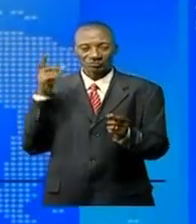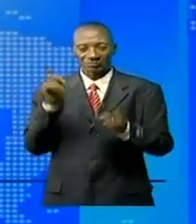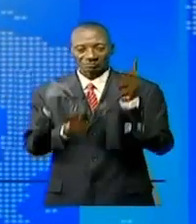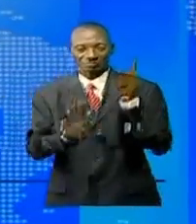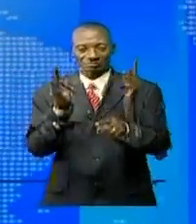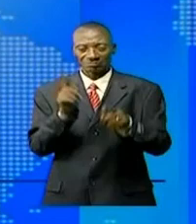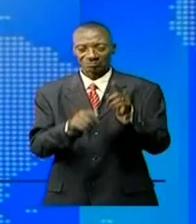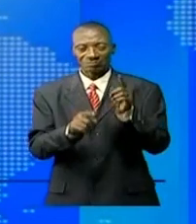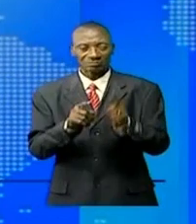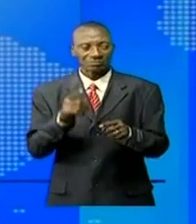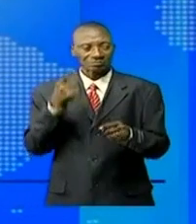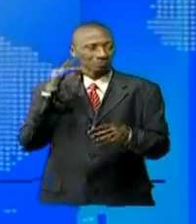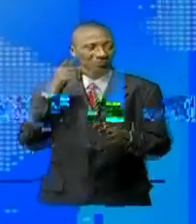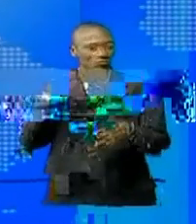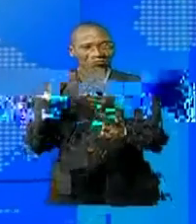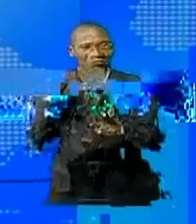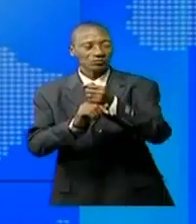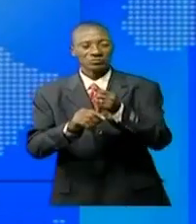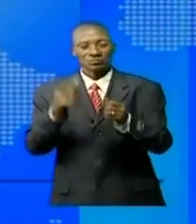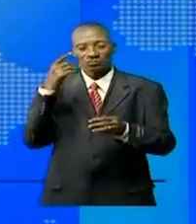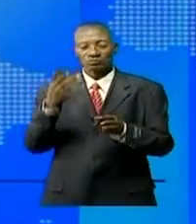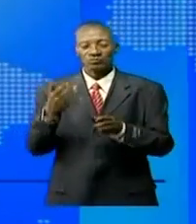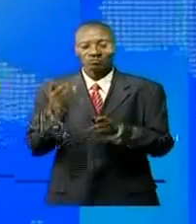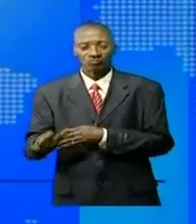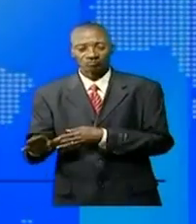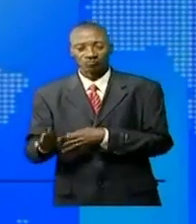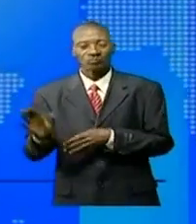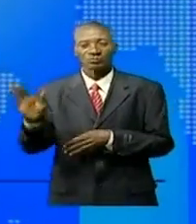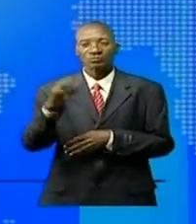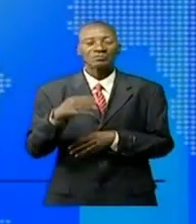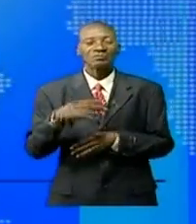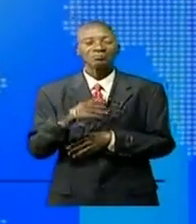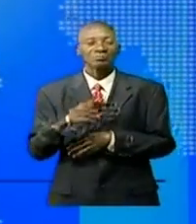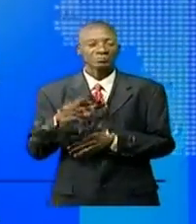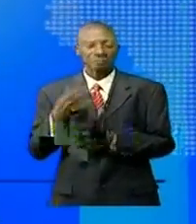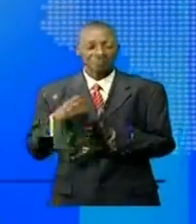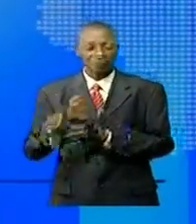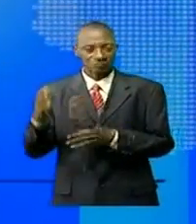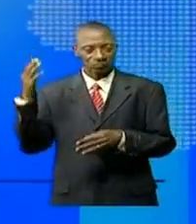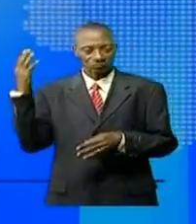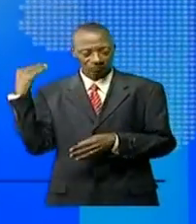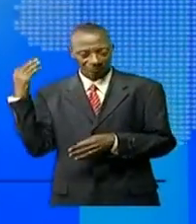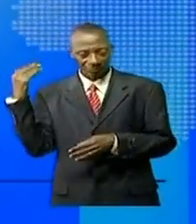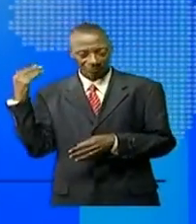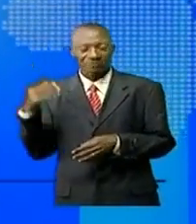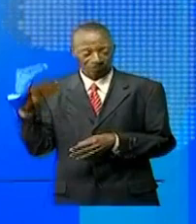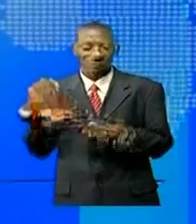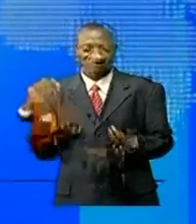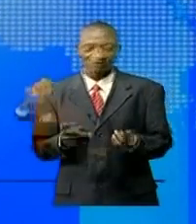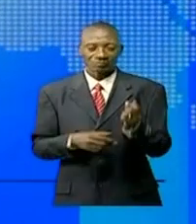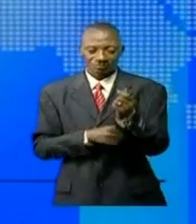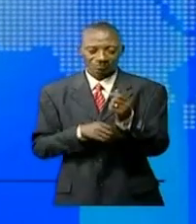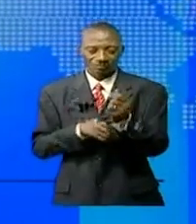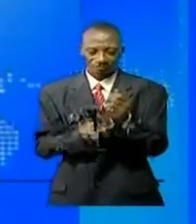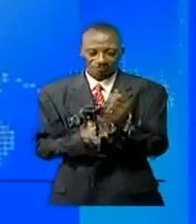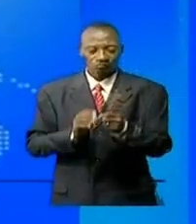des obsèques de sa regrettée mère, grand-mère et arrière-grand-mère, Madame Toumba Panzoussi,